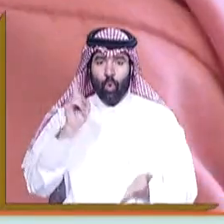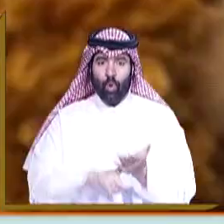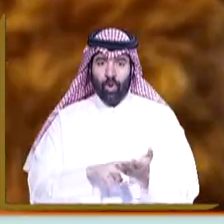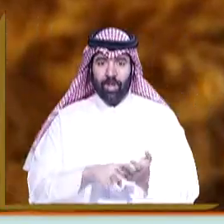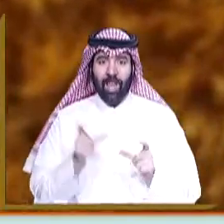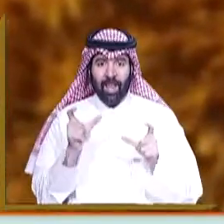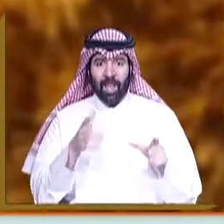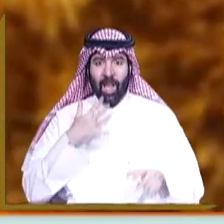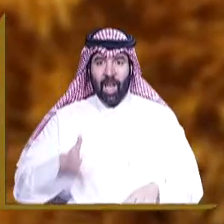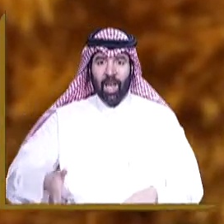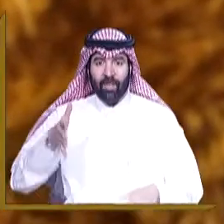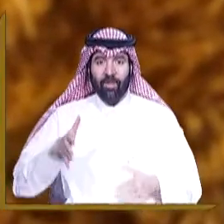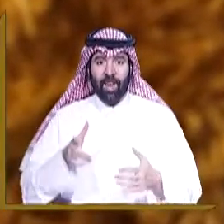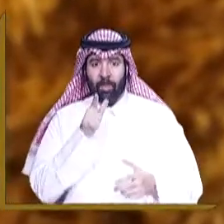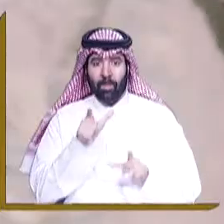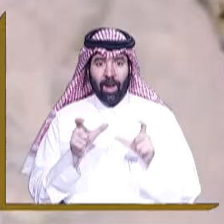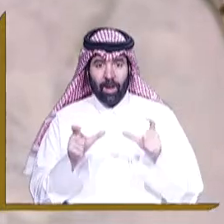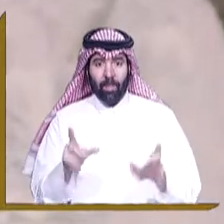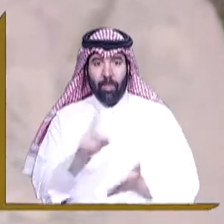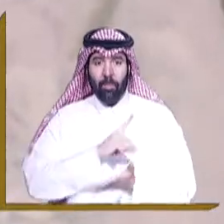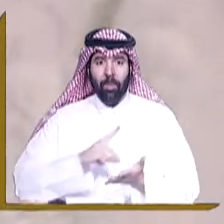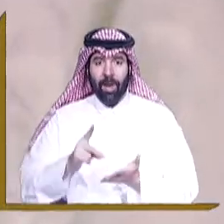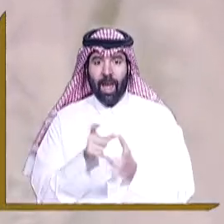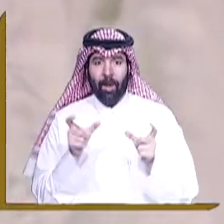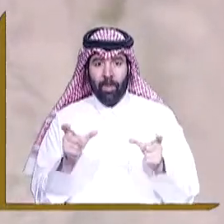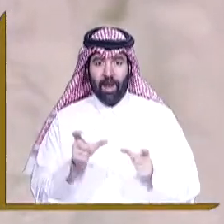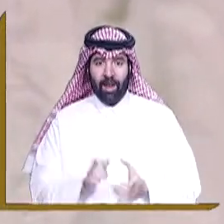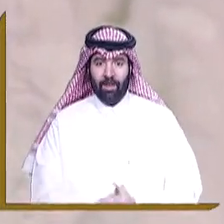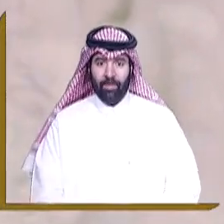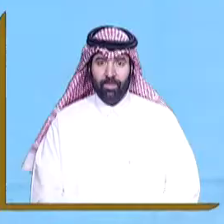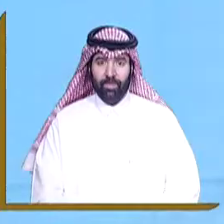ورعايته وتوفير بيئة آمنة له.